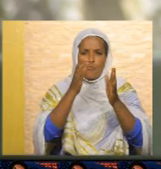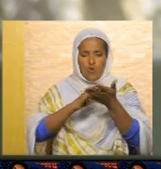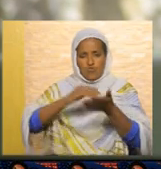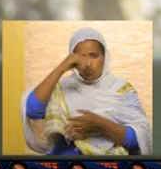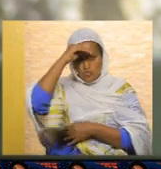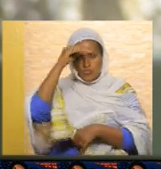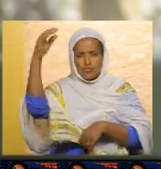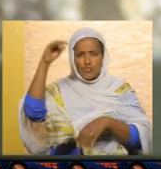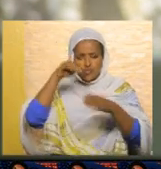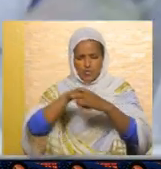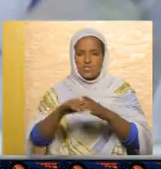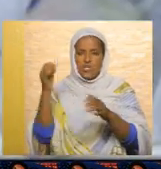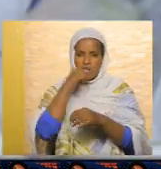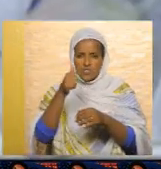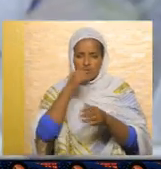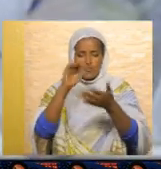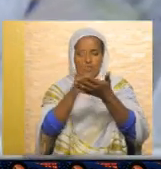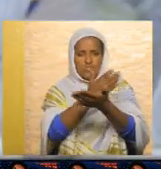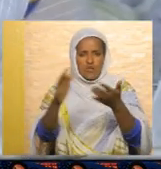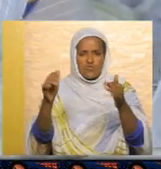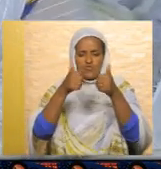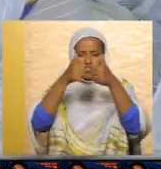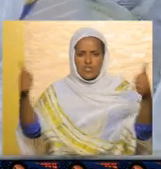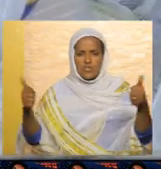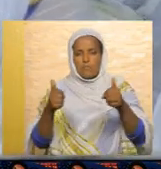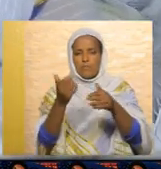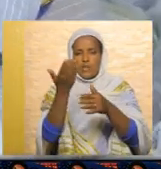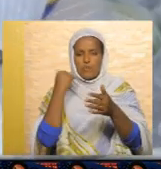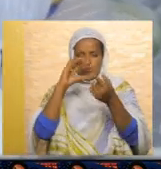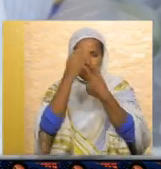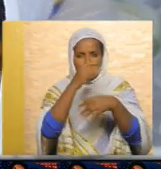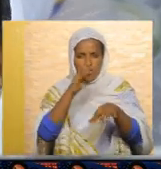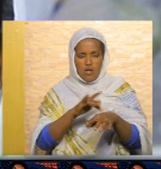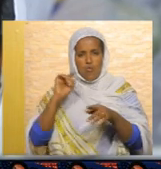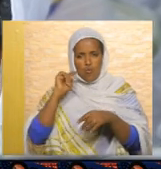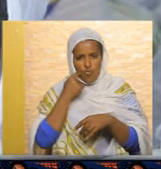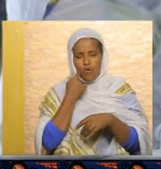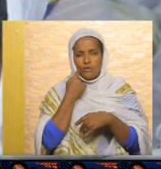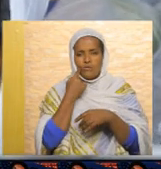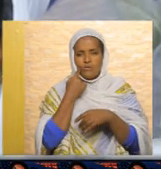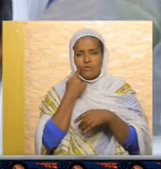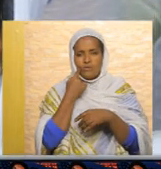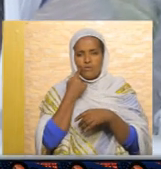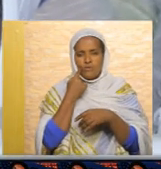እንዳወጡ ይነገርላቸዋል። የሲስተር አረጋዊነ ቸርነት ጥናታዊ ጽሑፍ ግኝት እንደሚያትተው ወንድና ሴት እኩል